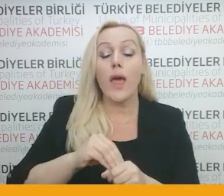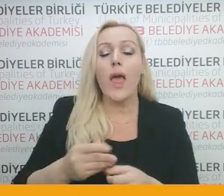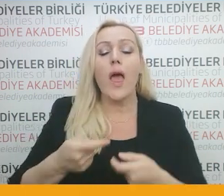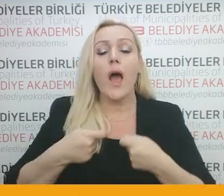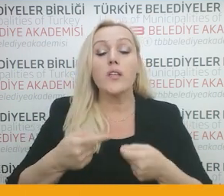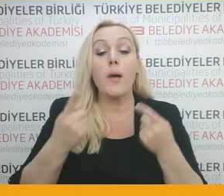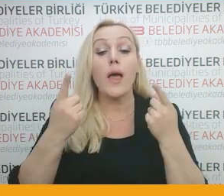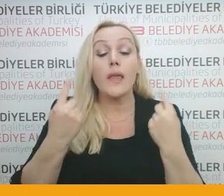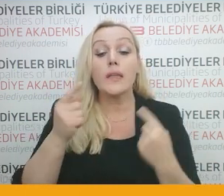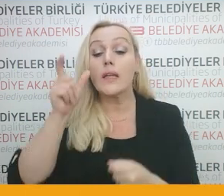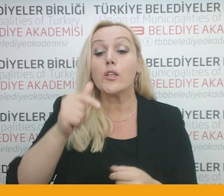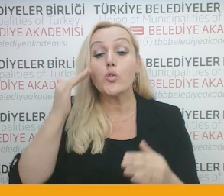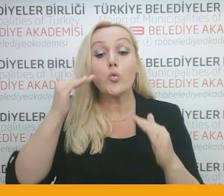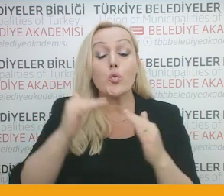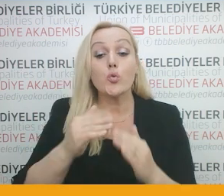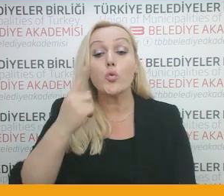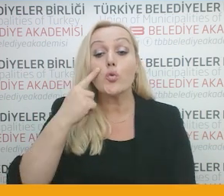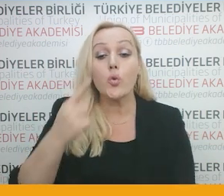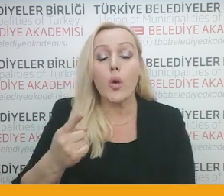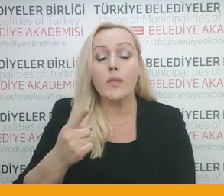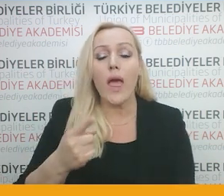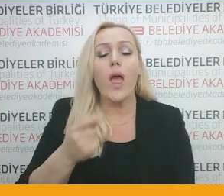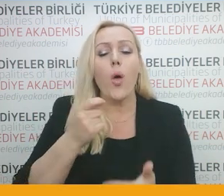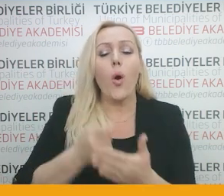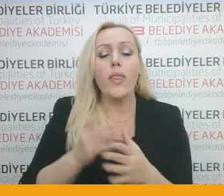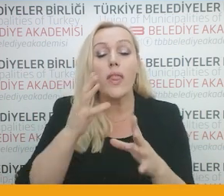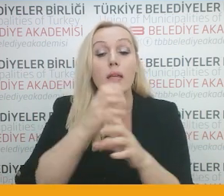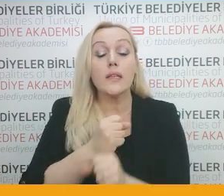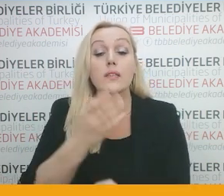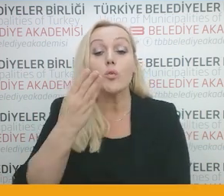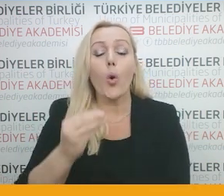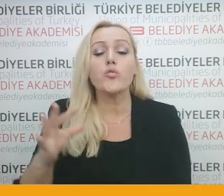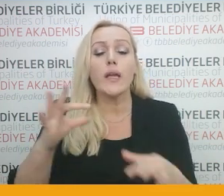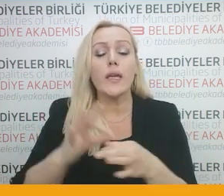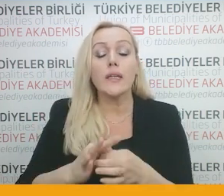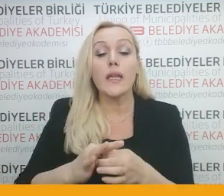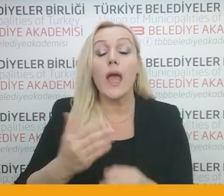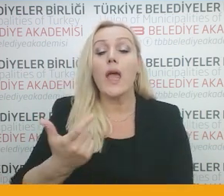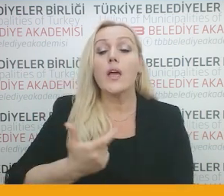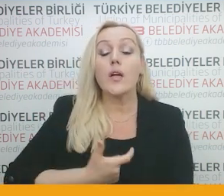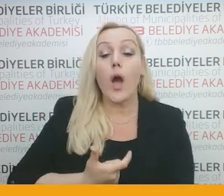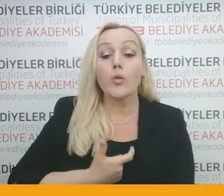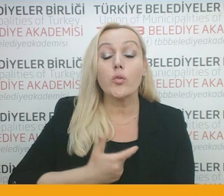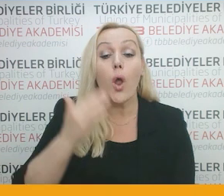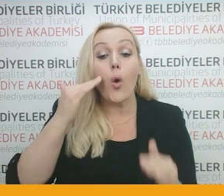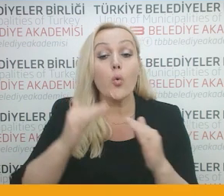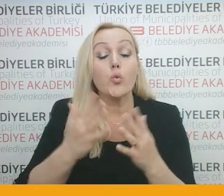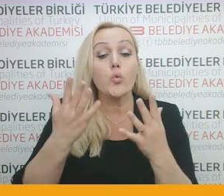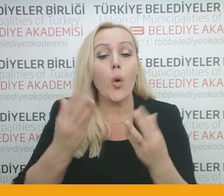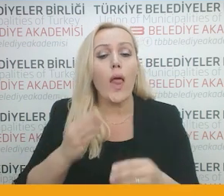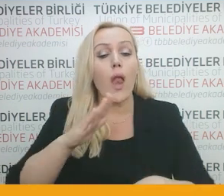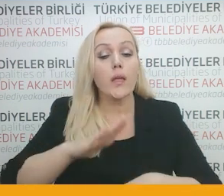harcama etkisinin uygun görmesi karşılığında bir ödeneğin saklı tutulması, ilgili kanunlarla öngörülen haller ile gerçekleştirme işlemlerinin